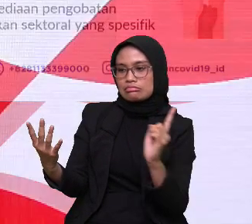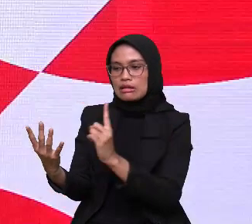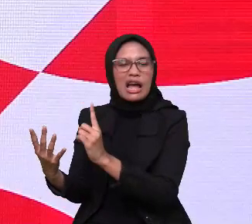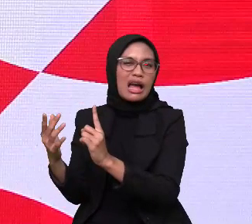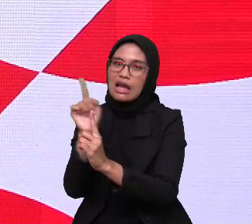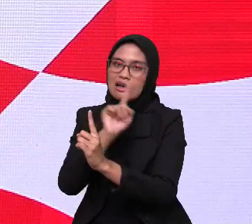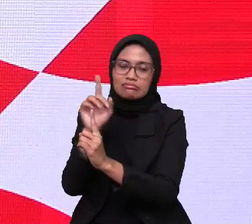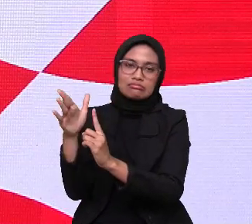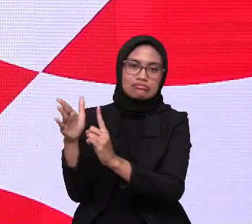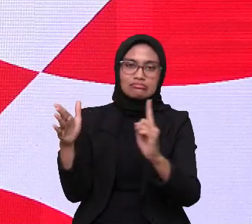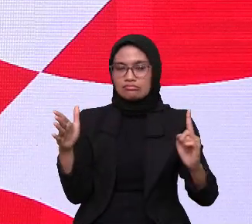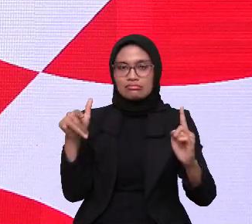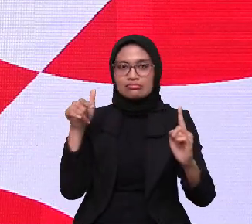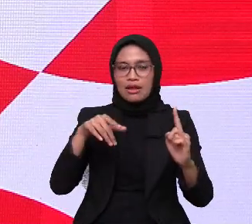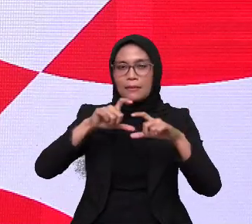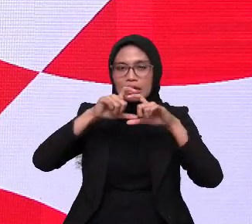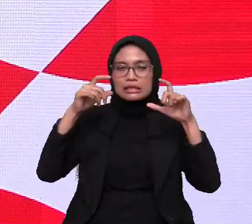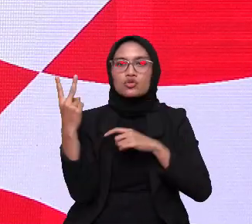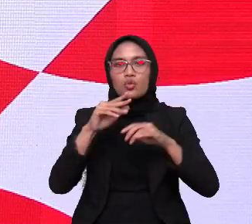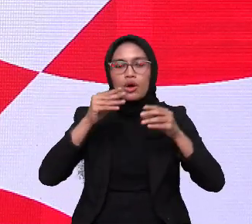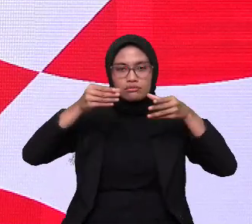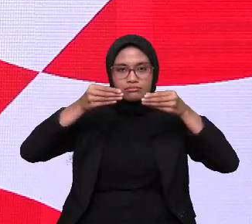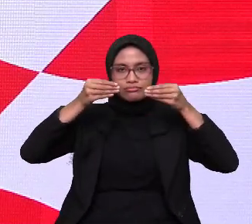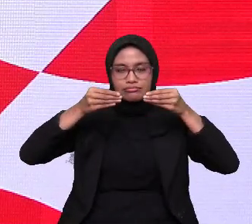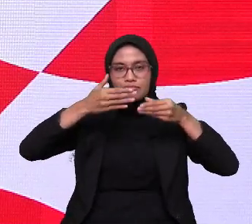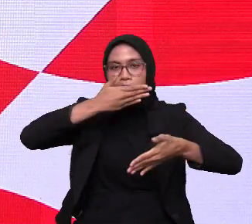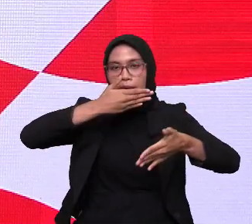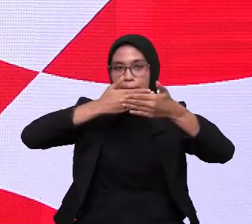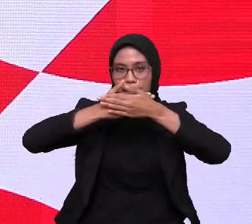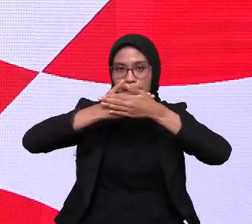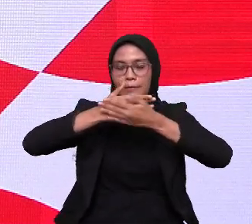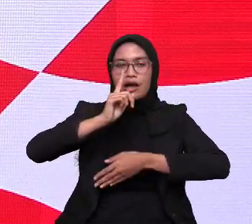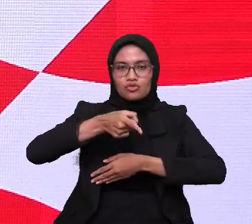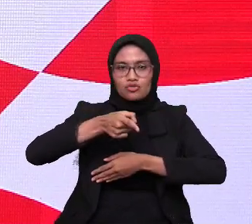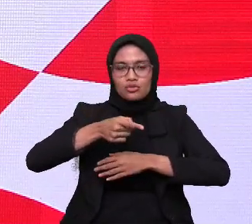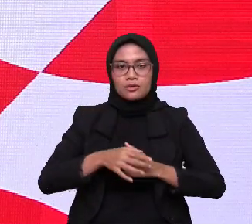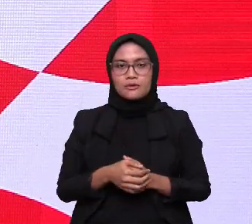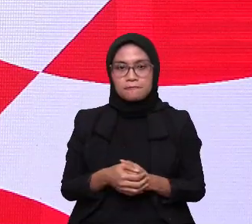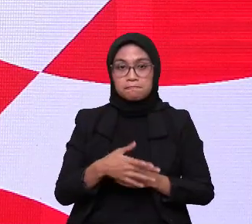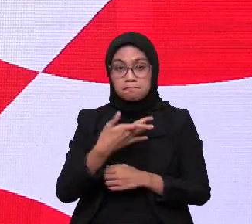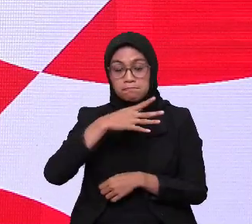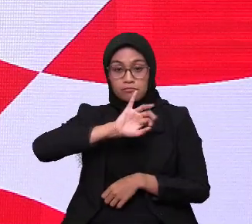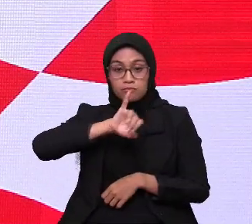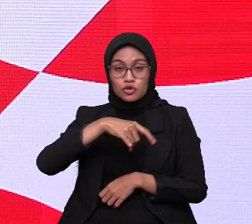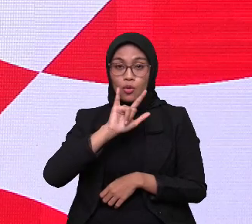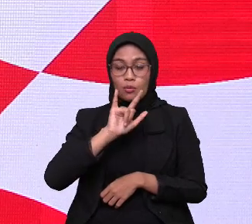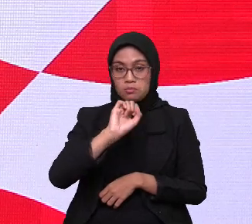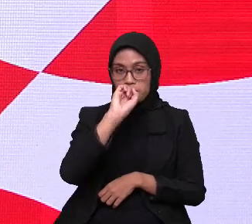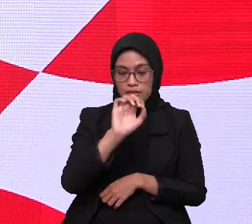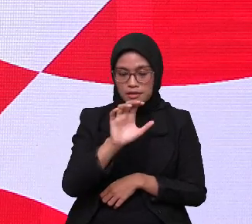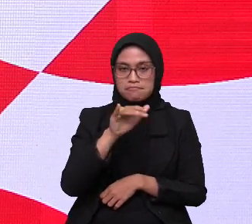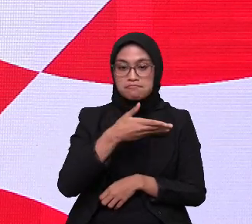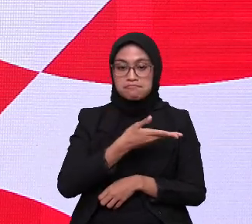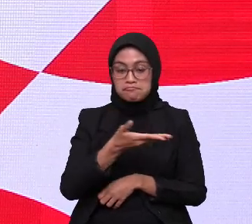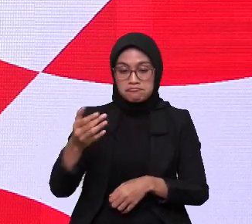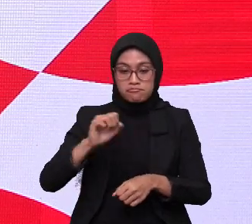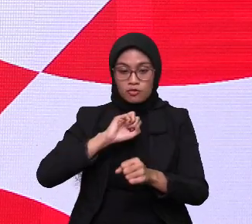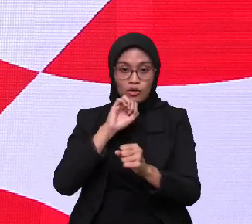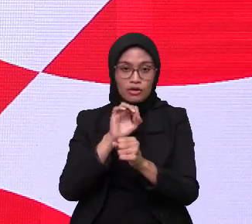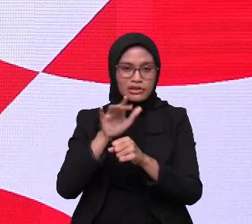terakhir sebagaimana yang disampaikan oleh Presiden bahwa kita perlu menjadikan pembelajaran coffee 19